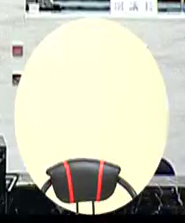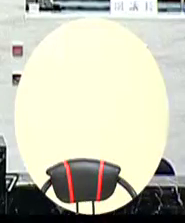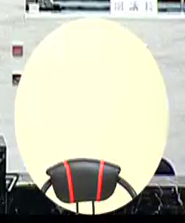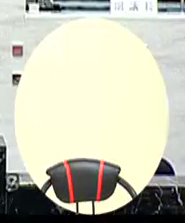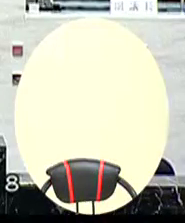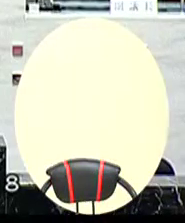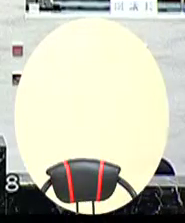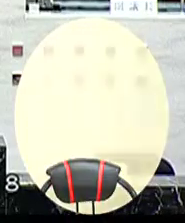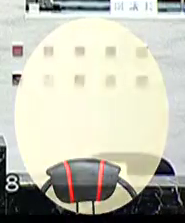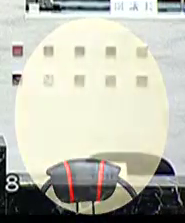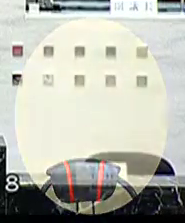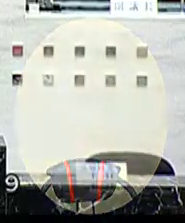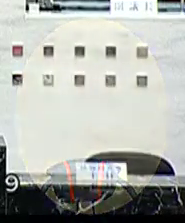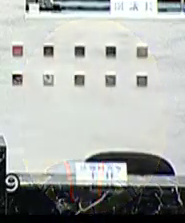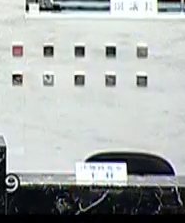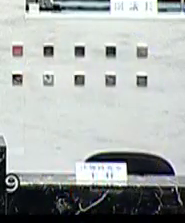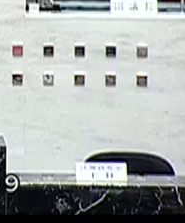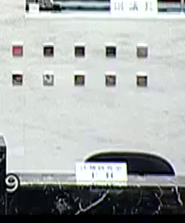开会。